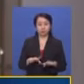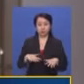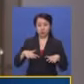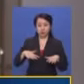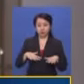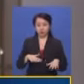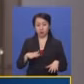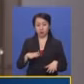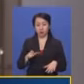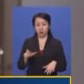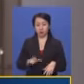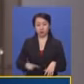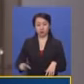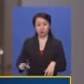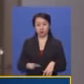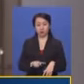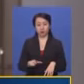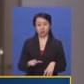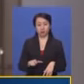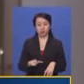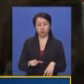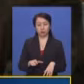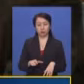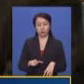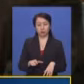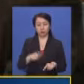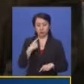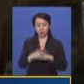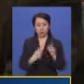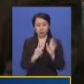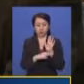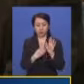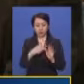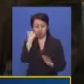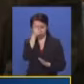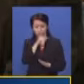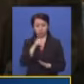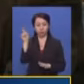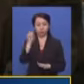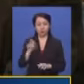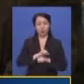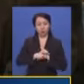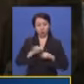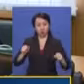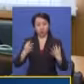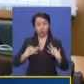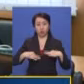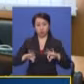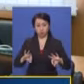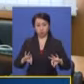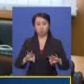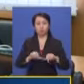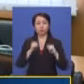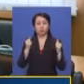на реке Сибири, это в районе Ладейного поля. Спустя 74 года фронтовику, герою, освобождавшему